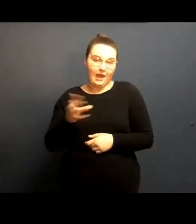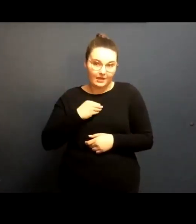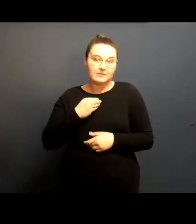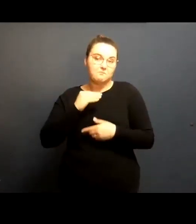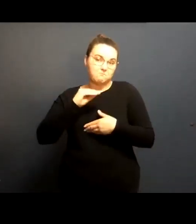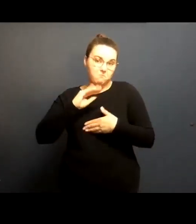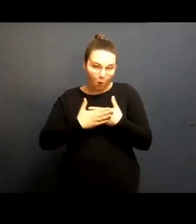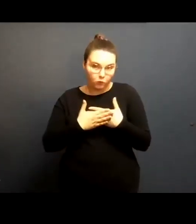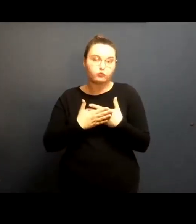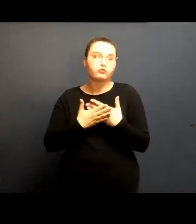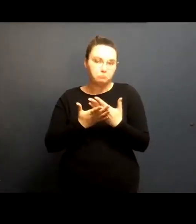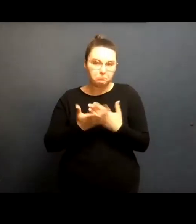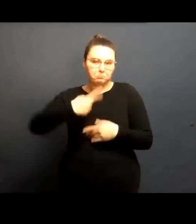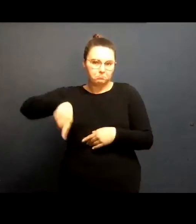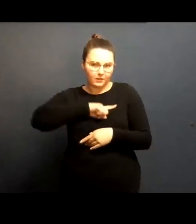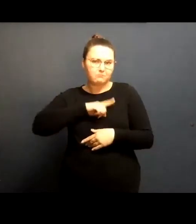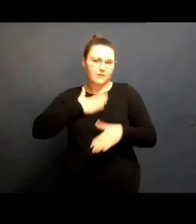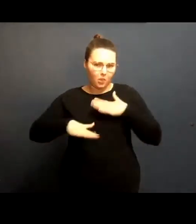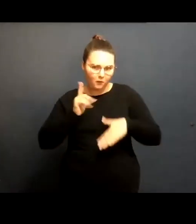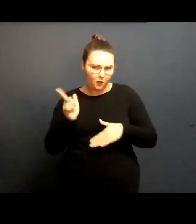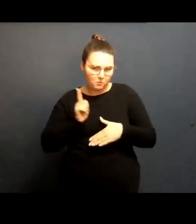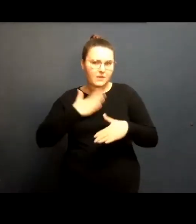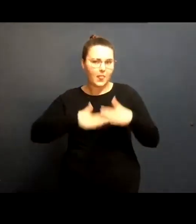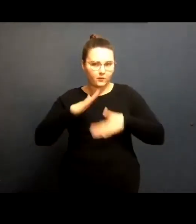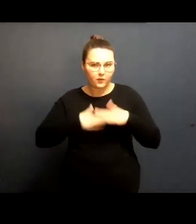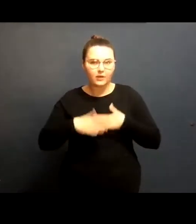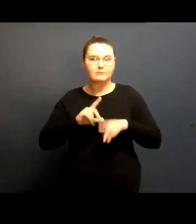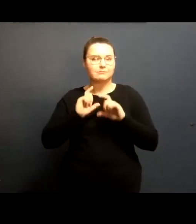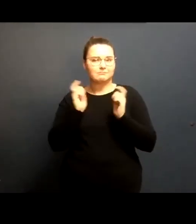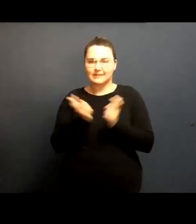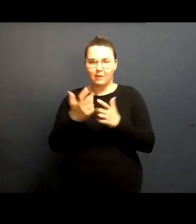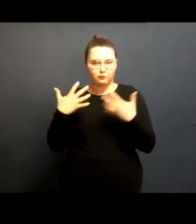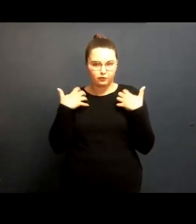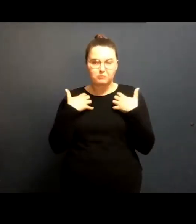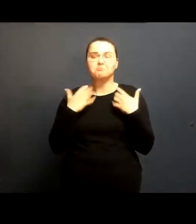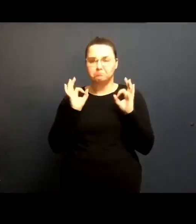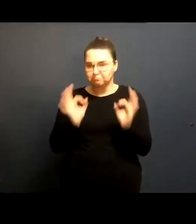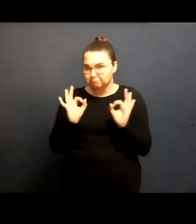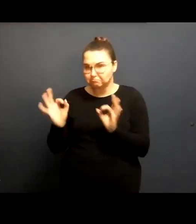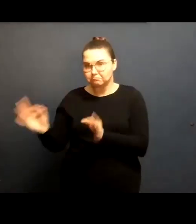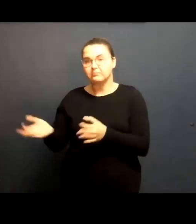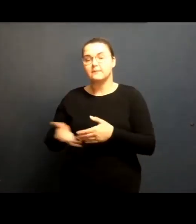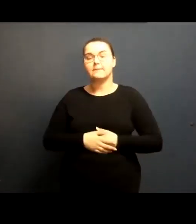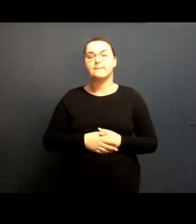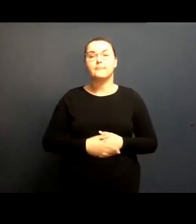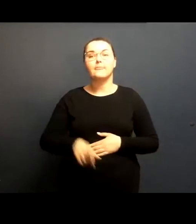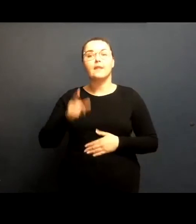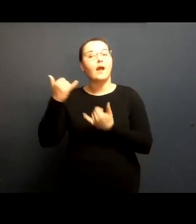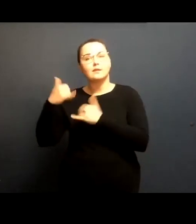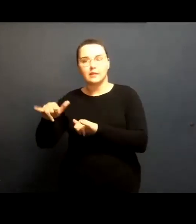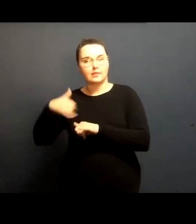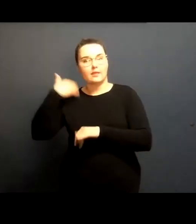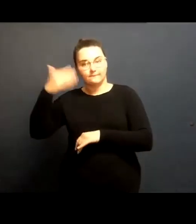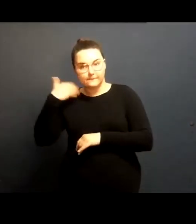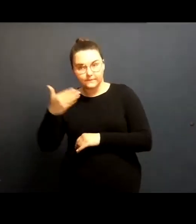życie miałam udane życie seksualne. Druga wypowiedź mężczyzny. W pewnym wieku już się nie ma cielesności, jest tylko